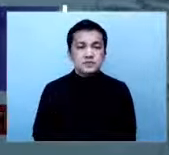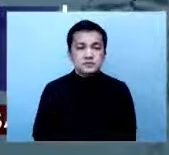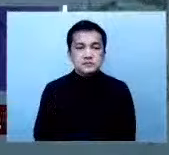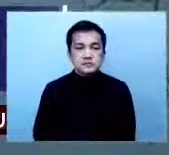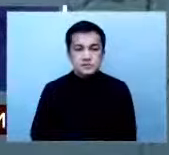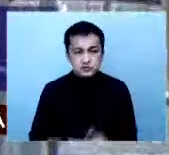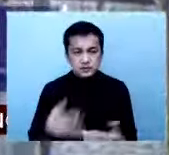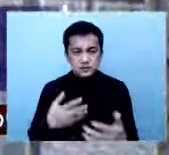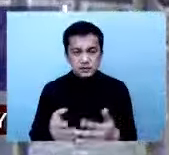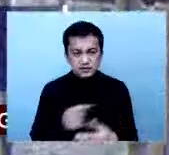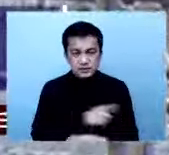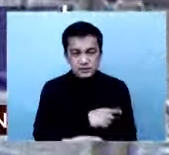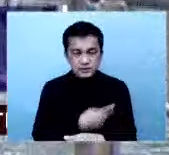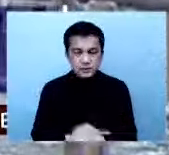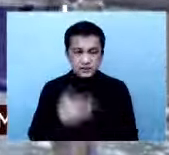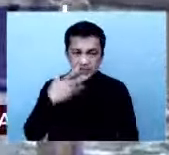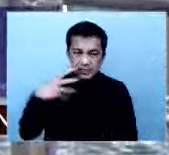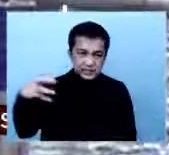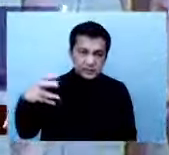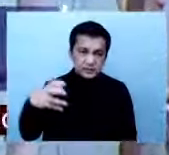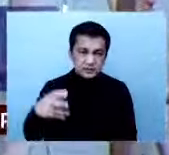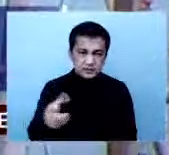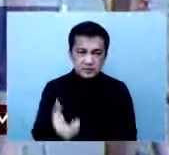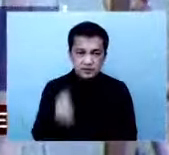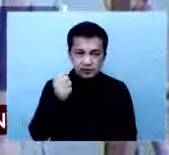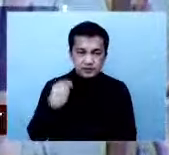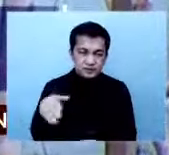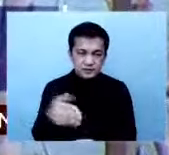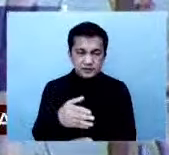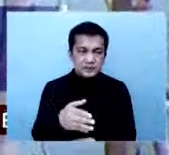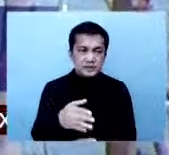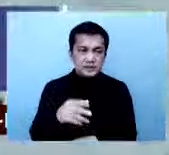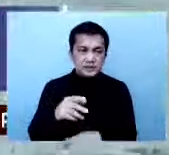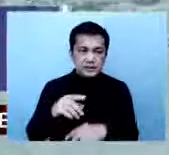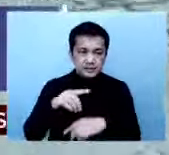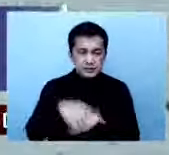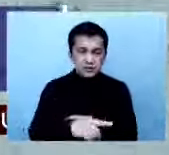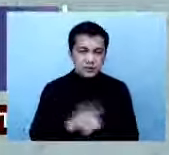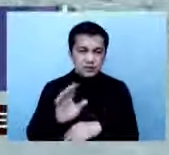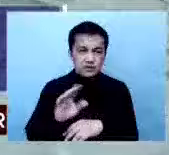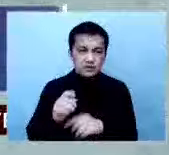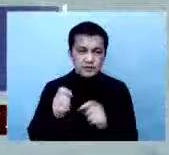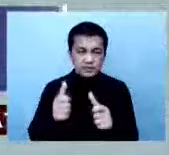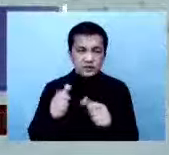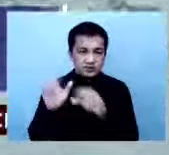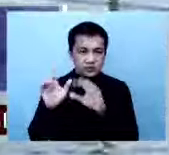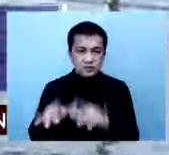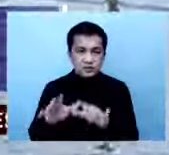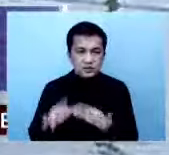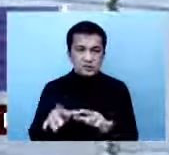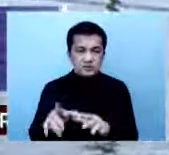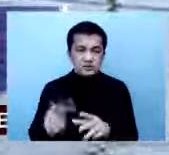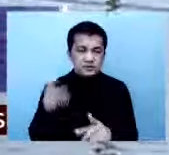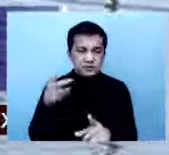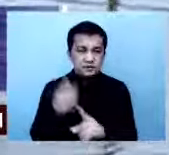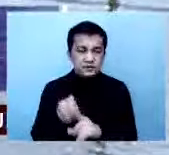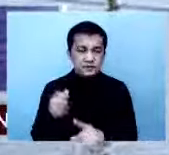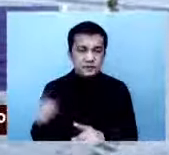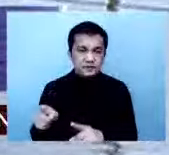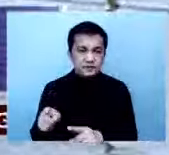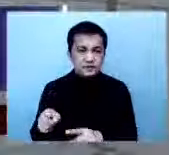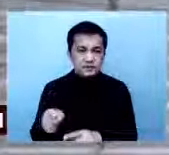matinding init hiling ng mga may-ari ng palaisdaan sa Dagupan Hwag naman sanang biglang uulan dahil makakaapekto rin ito sa mga